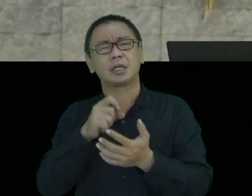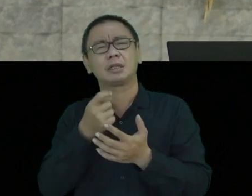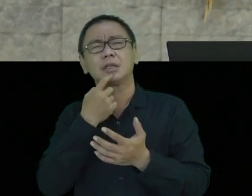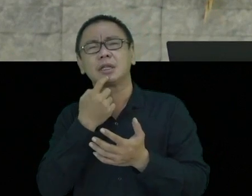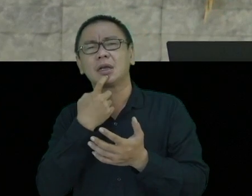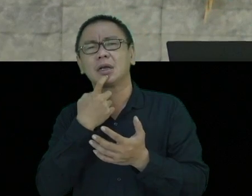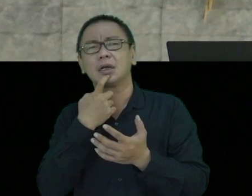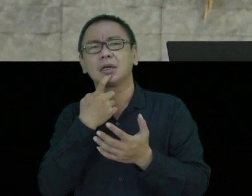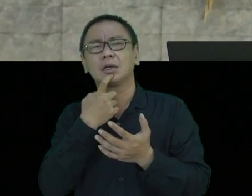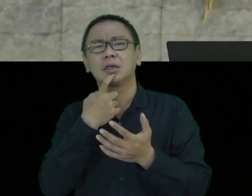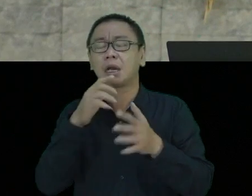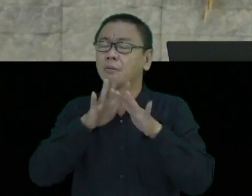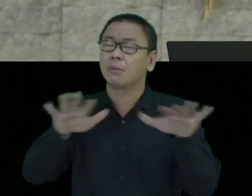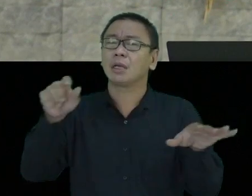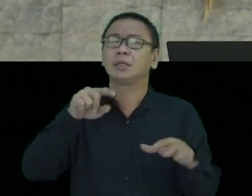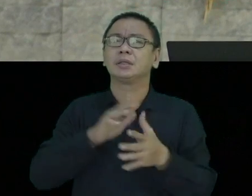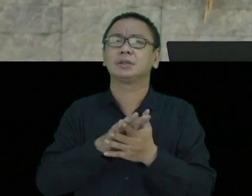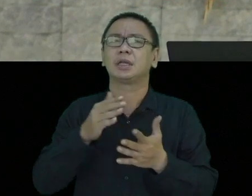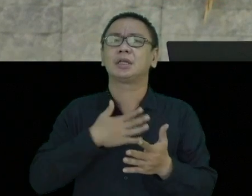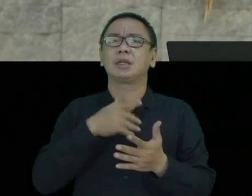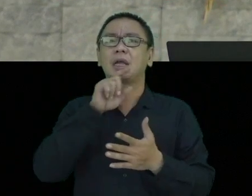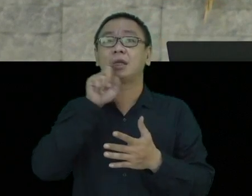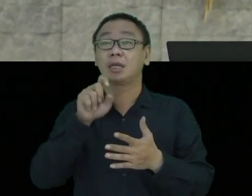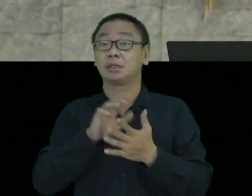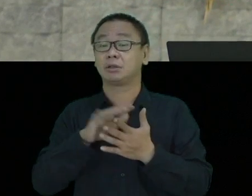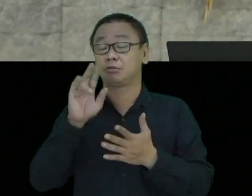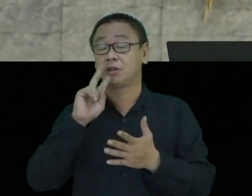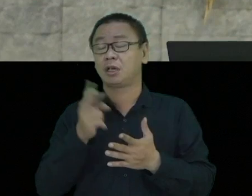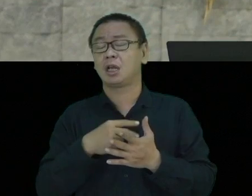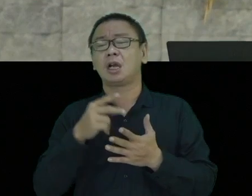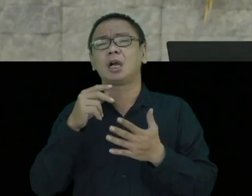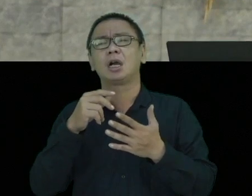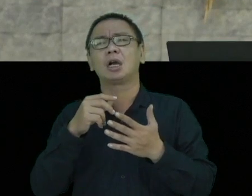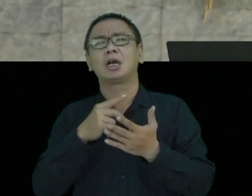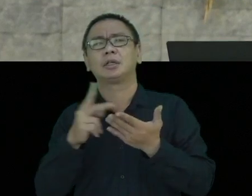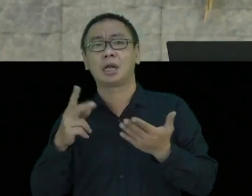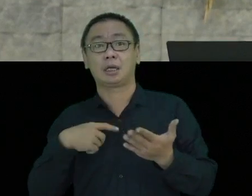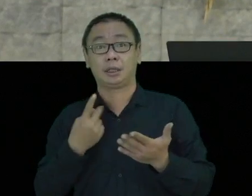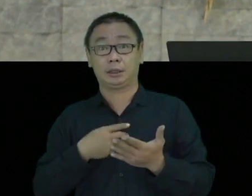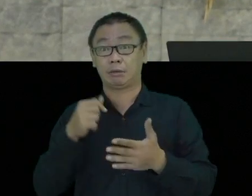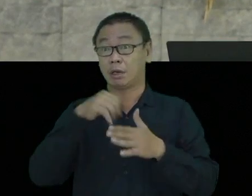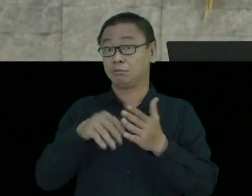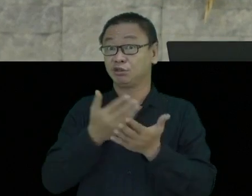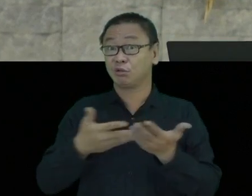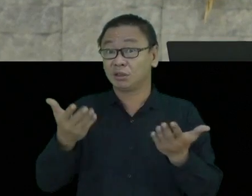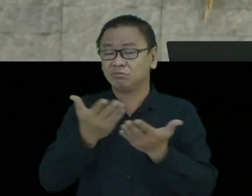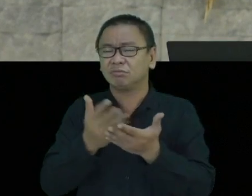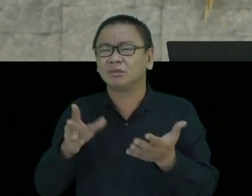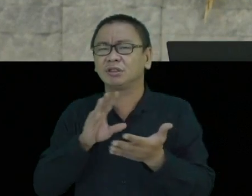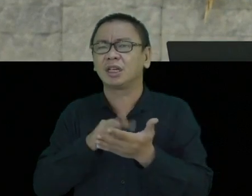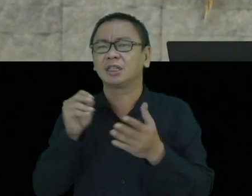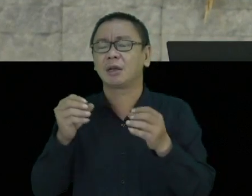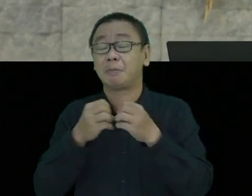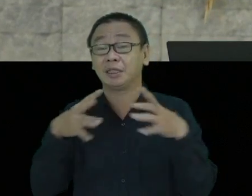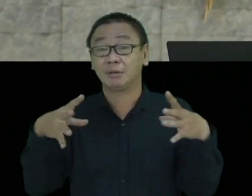saya pertanyakan kepada saudara oleh karena apa? Karena kita berada di situasi atau di tengah-tengah pandemi